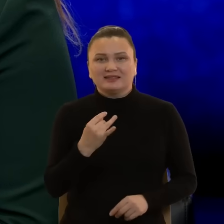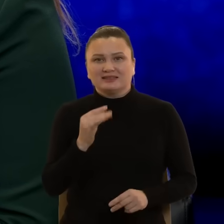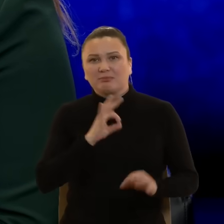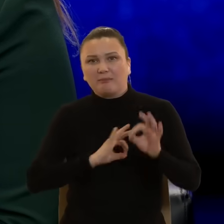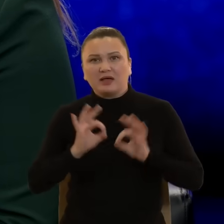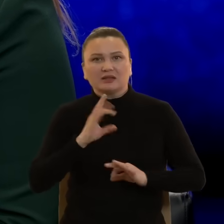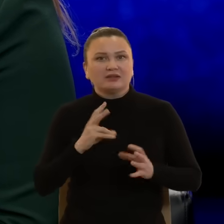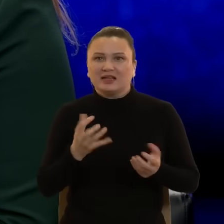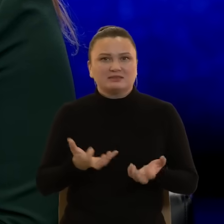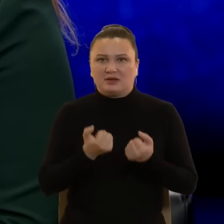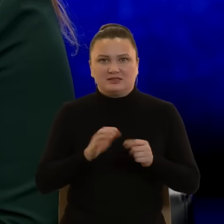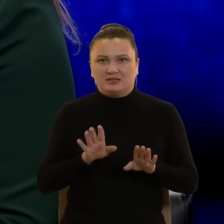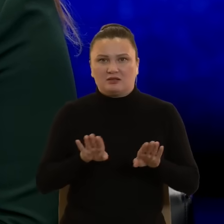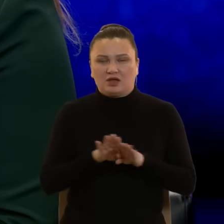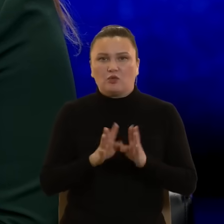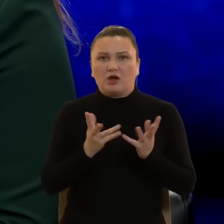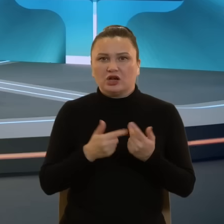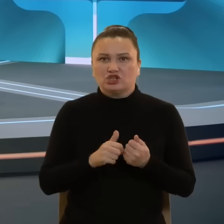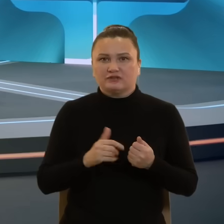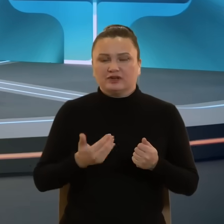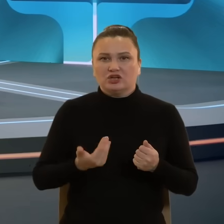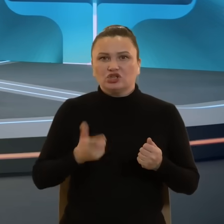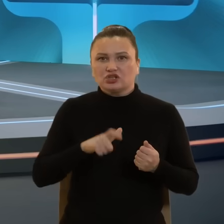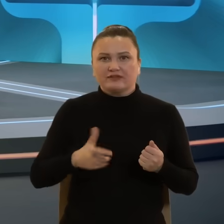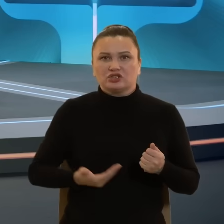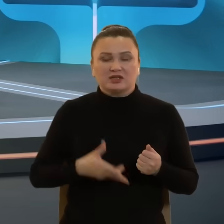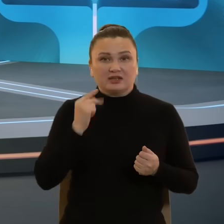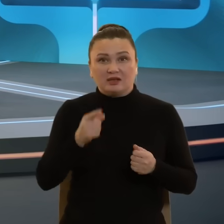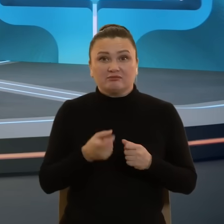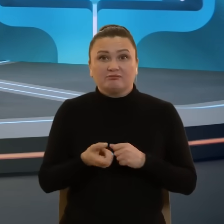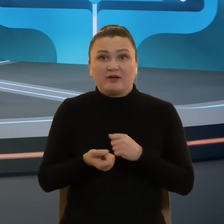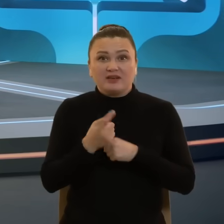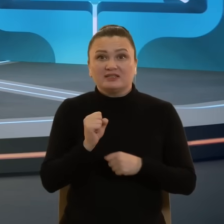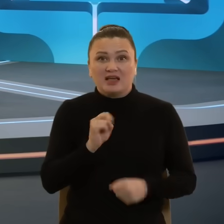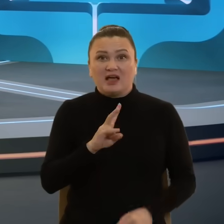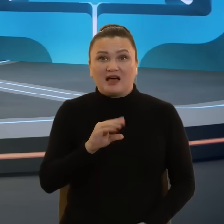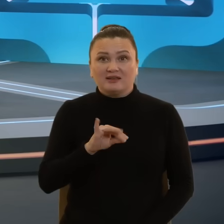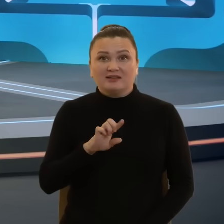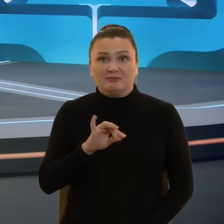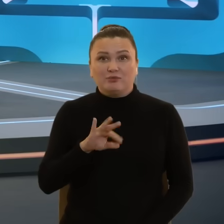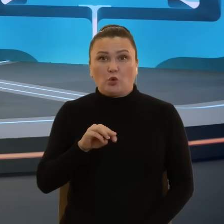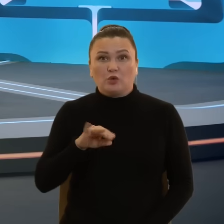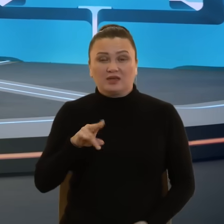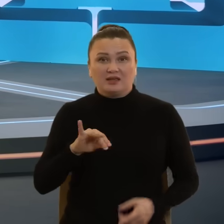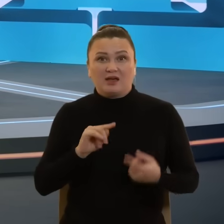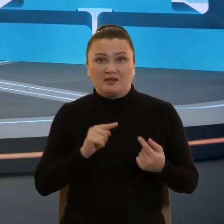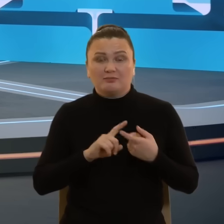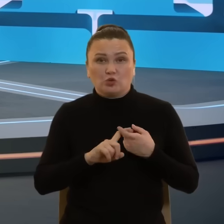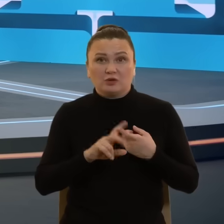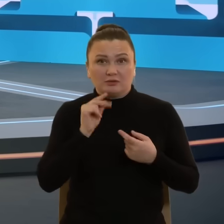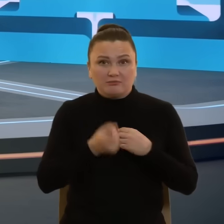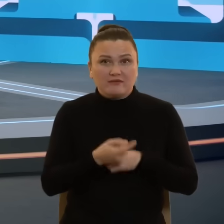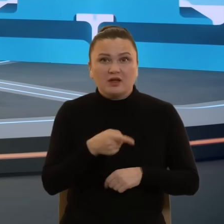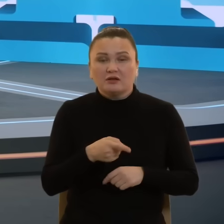препаратов не спасал такое количество человеческих жизней. То есть появление их в клинической практике еще в в эру Александра